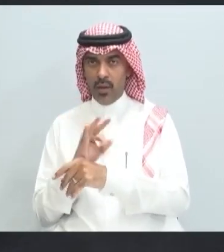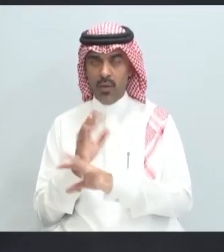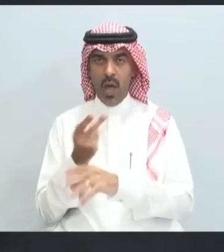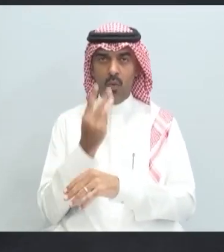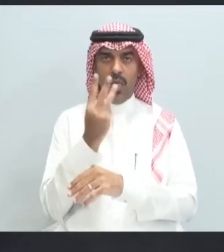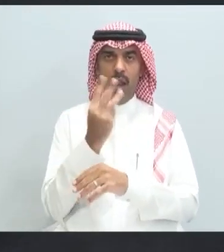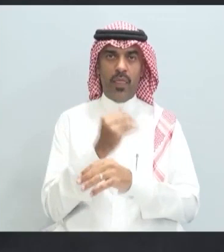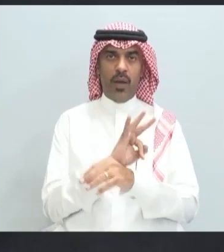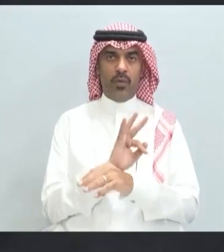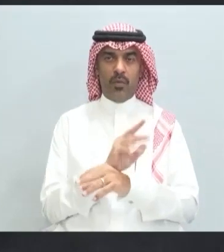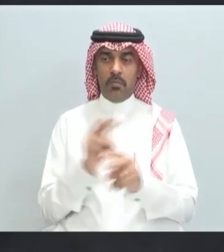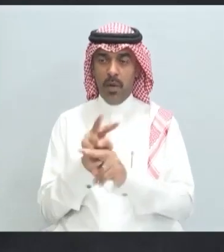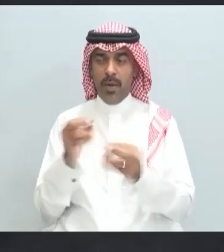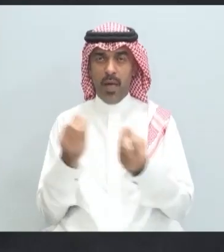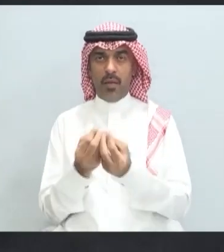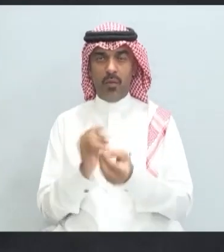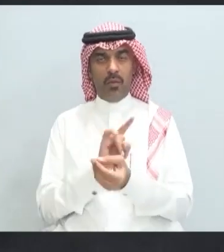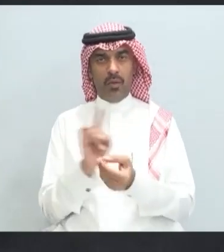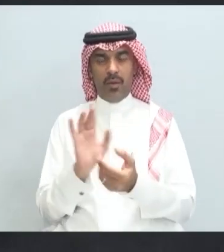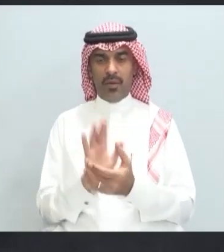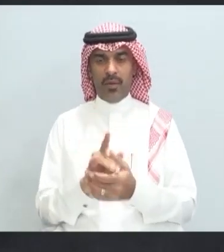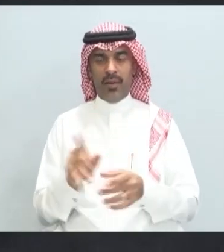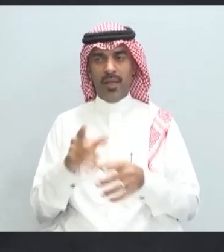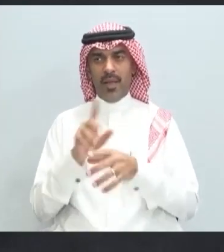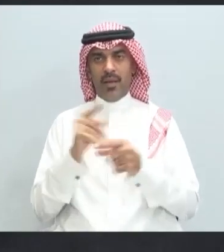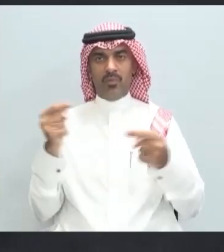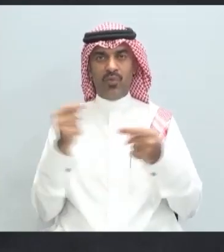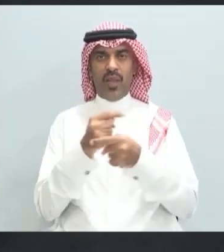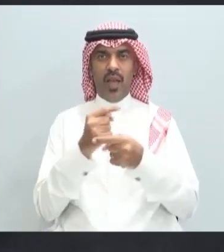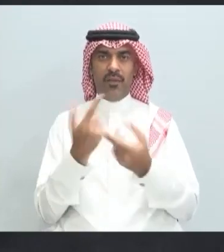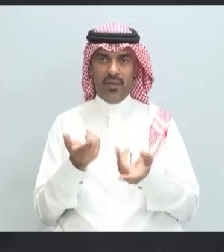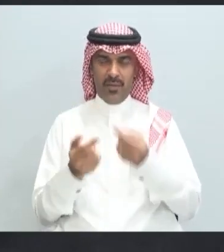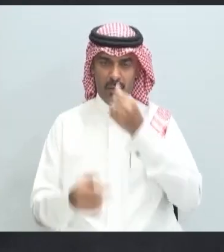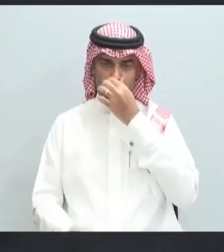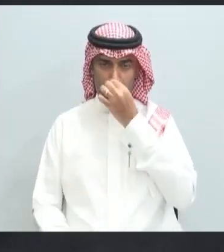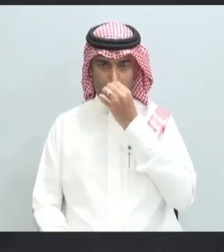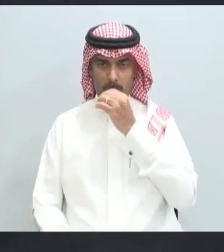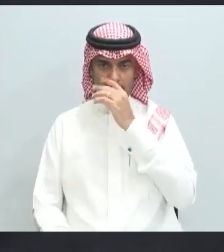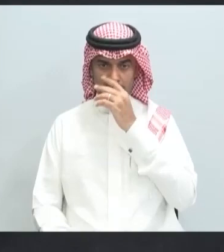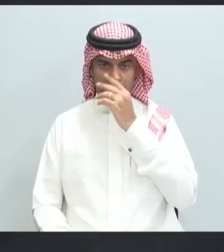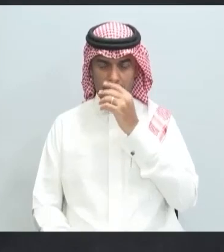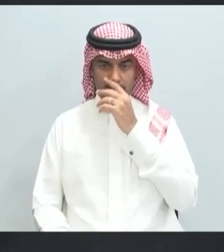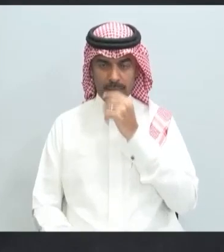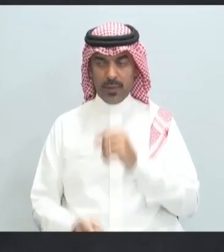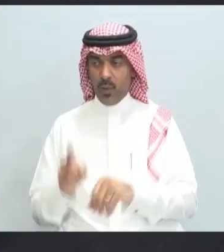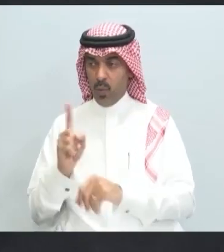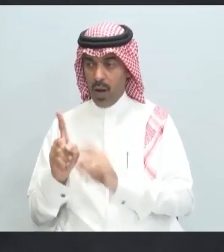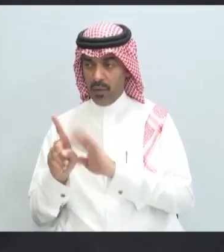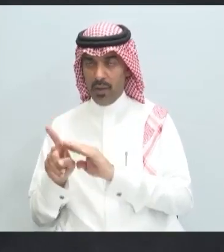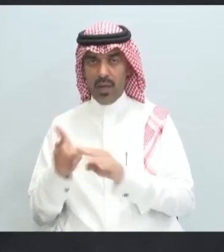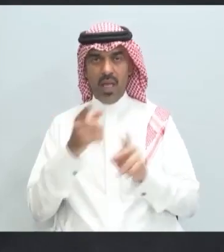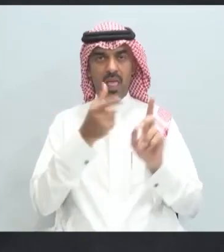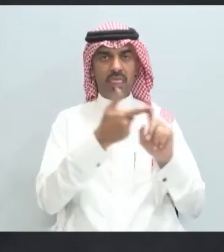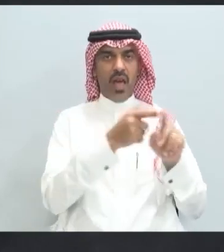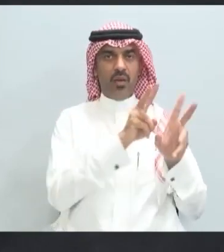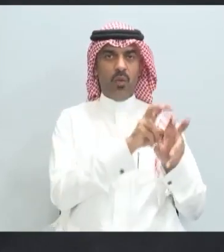الصف الثالث الثانوي فهنا نقول ان الحادثتان متنافيان اي وجود احدهما يمنع وجود